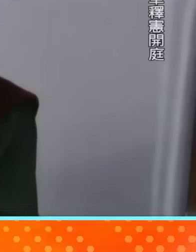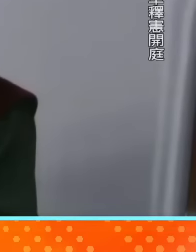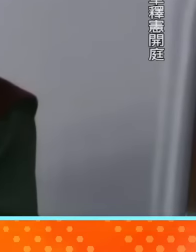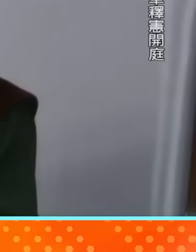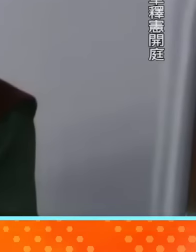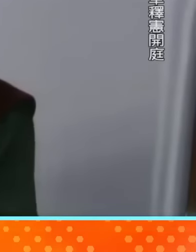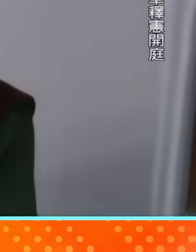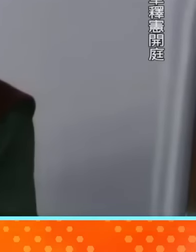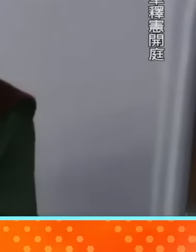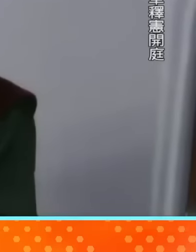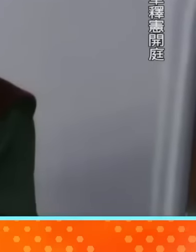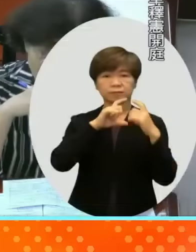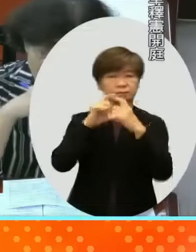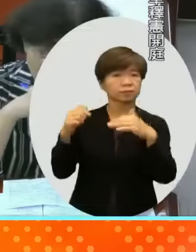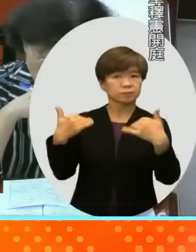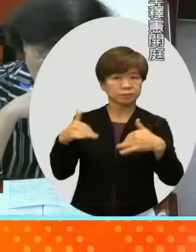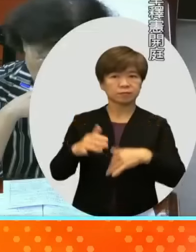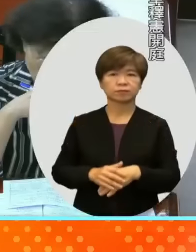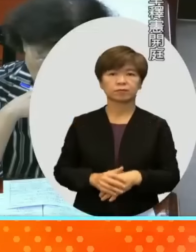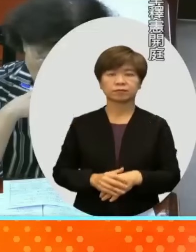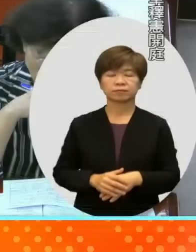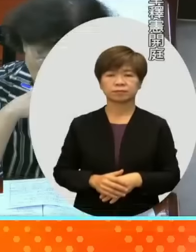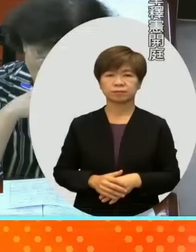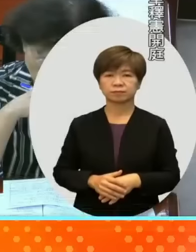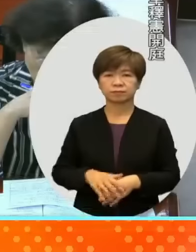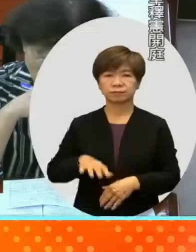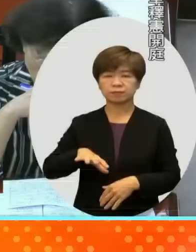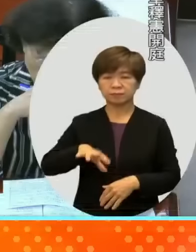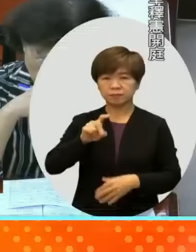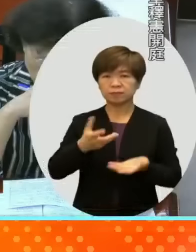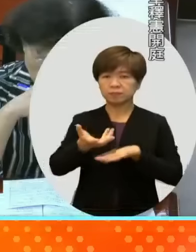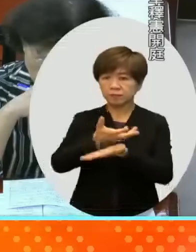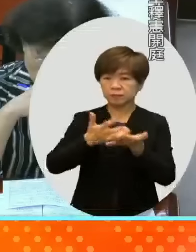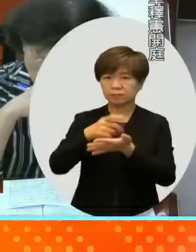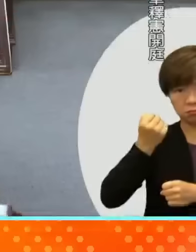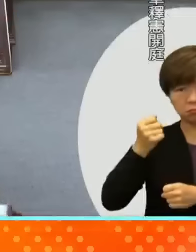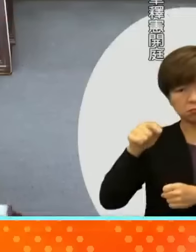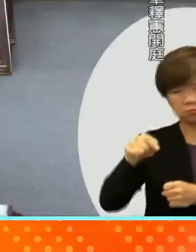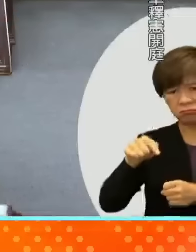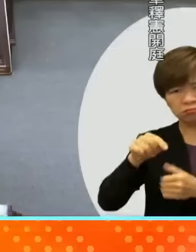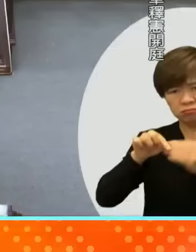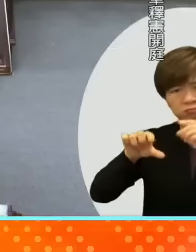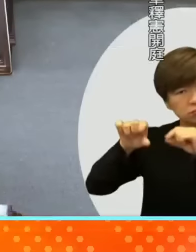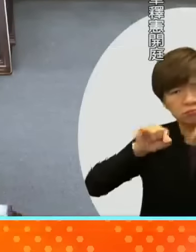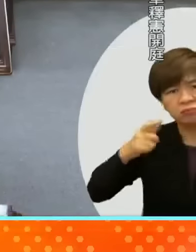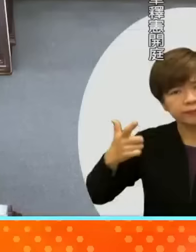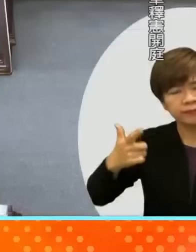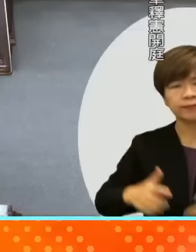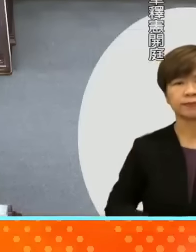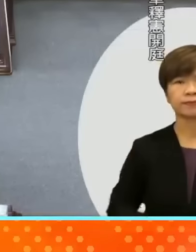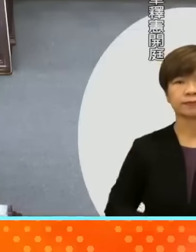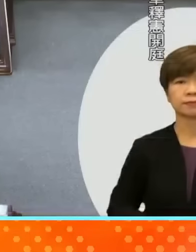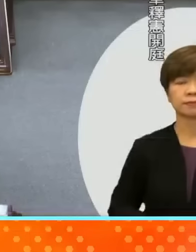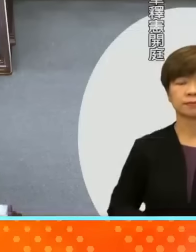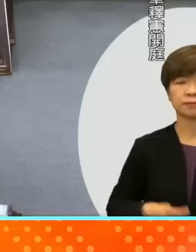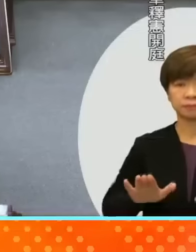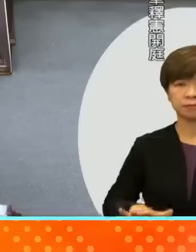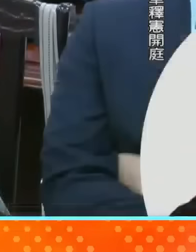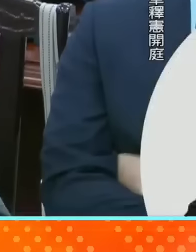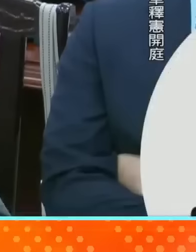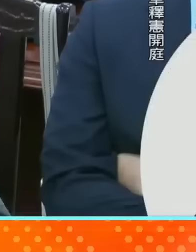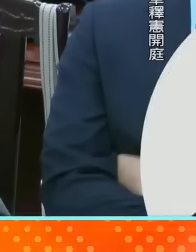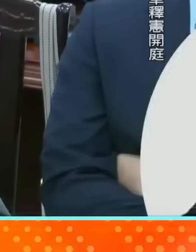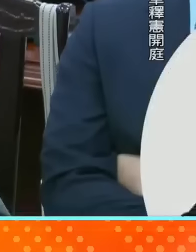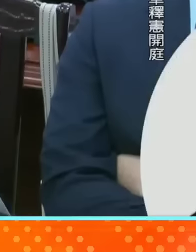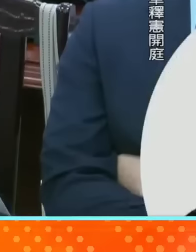手投降。因为我就直接预告未来四年大家都不用玩了，就是这样子下去啊。所以我觉得这个决心